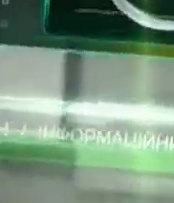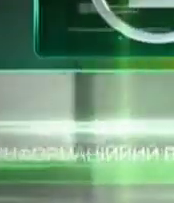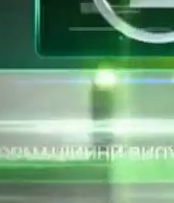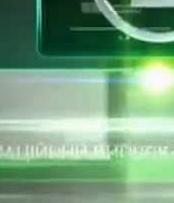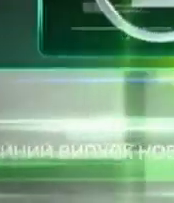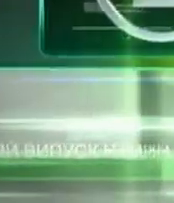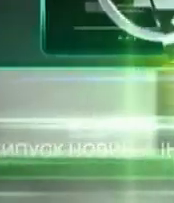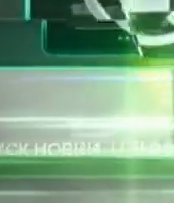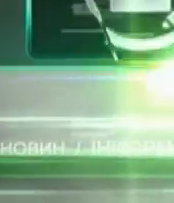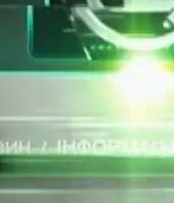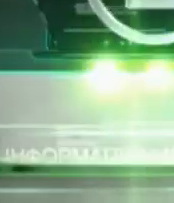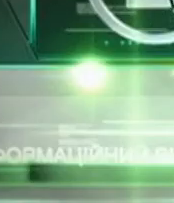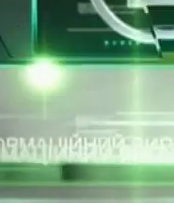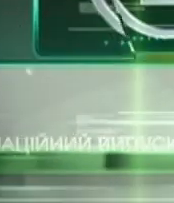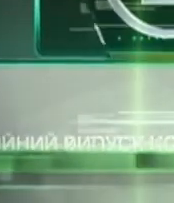Музика